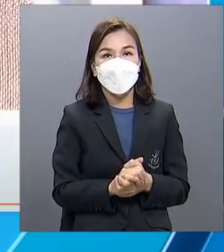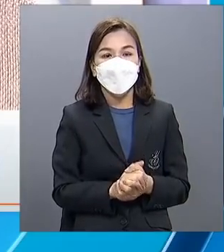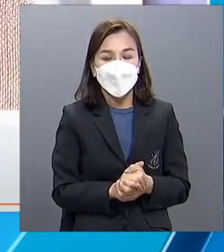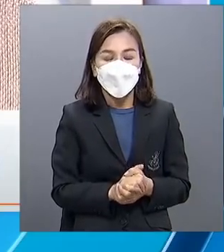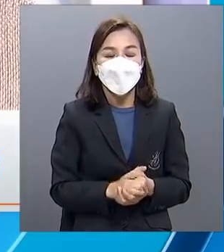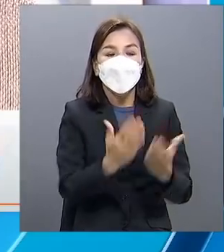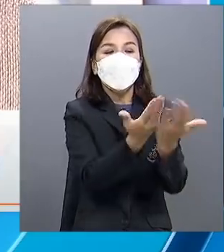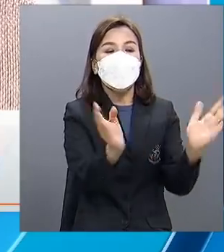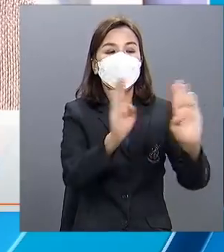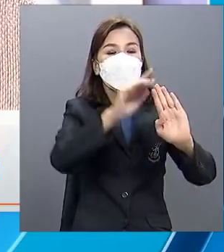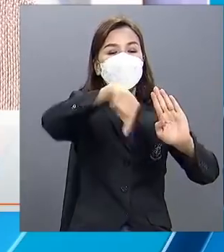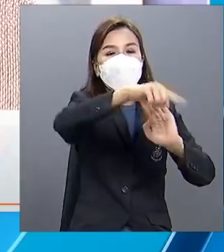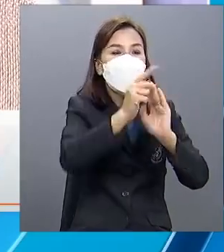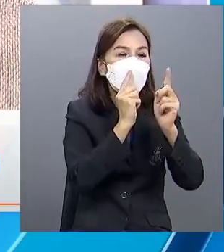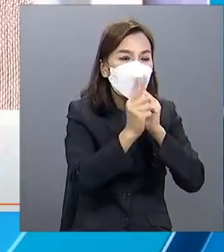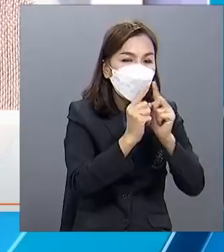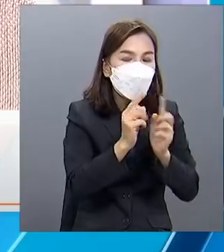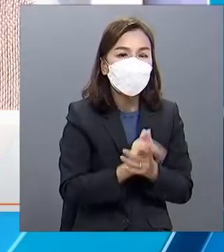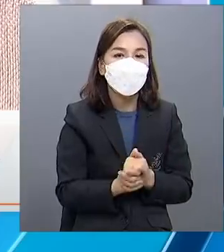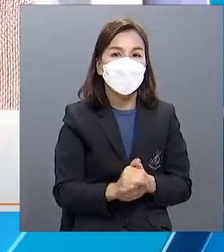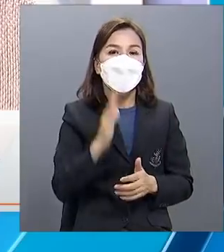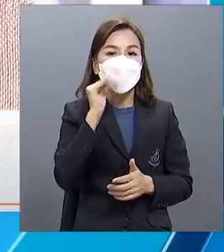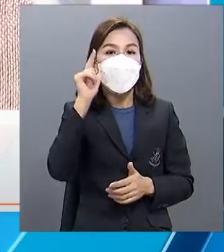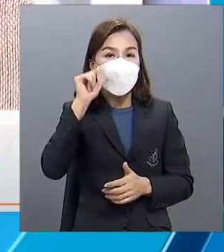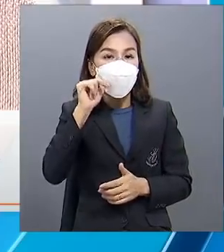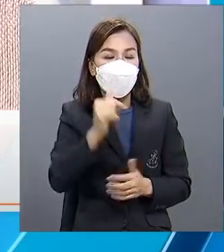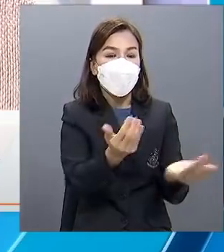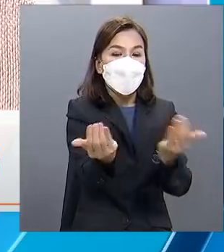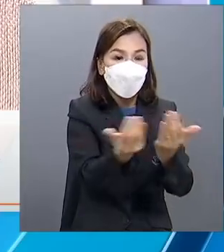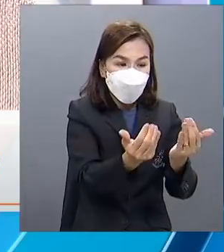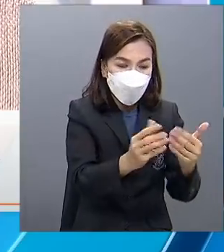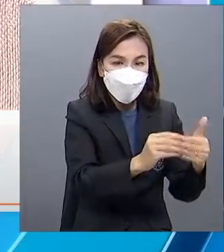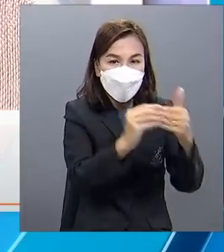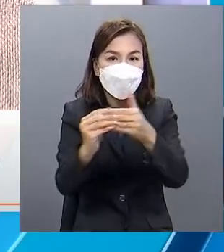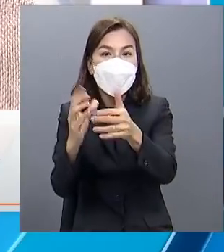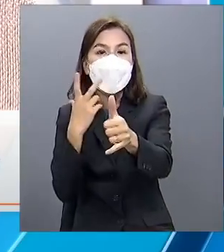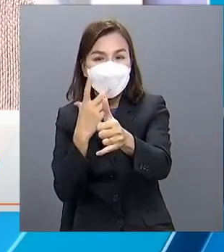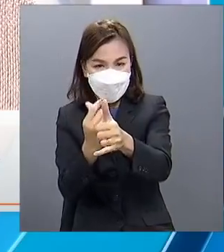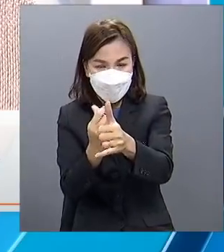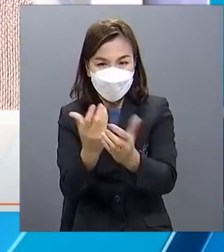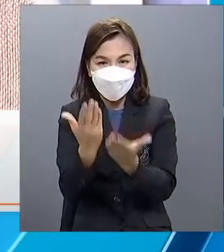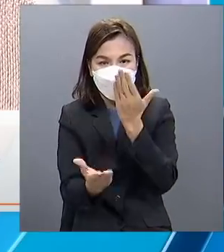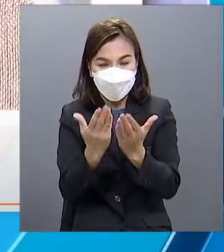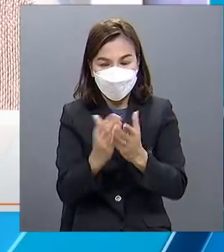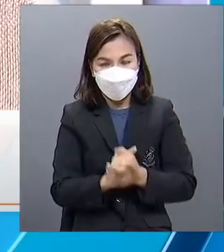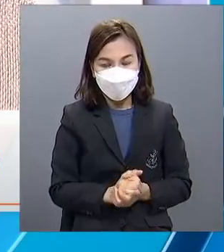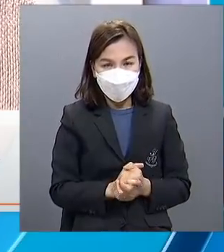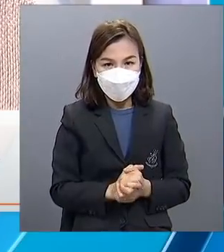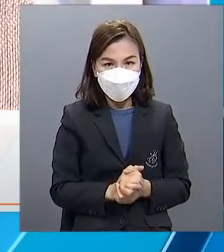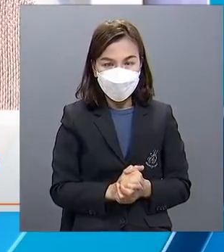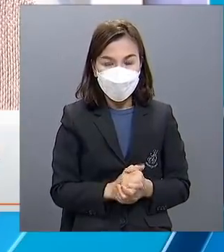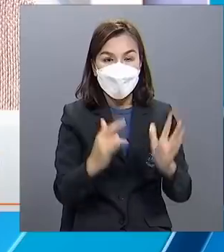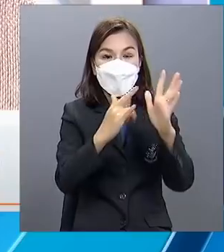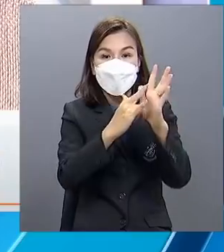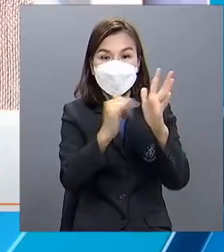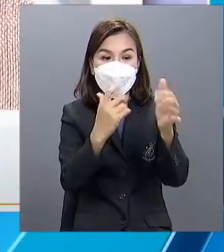ระหว่างทั้งผู้ปกครองจะพาน้องๆไปรับวัคซีนนะคะที่นี่ยังเห็นเพราะว่าวัคซีนที่ใช้เป็นไฟ